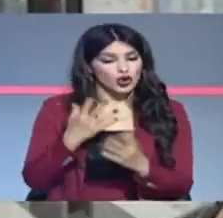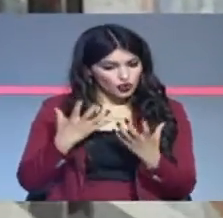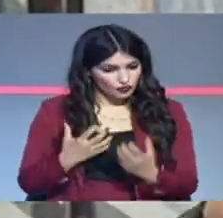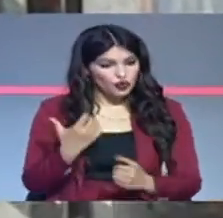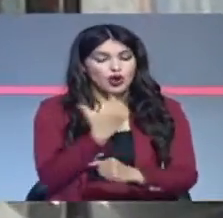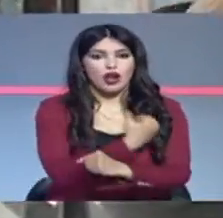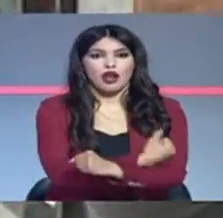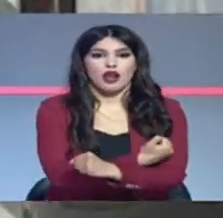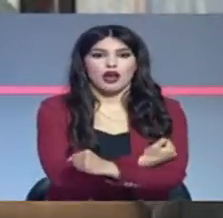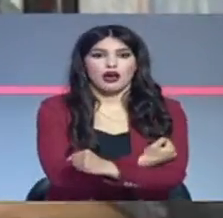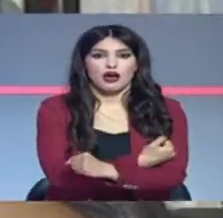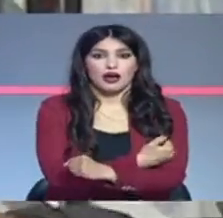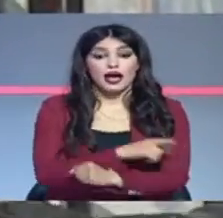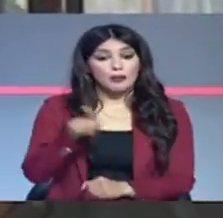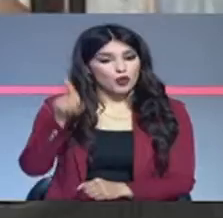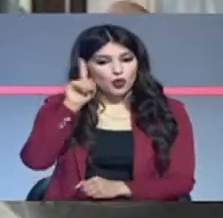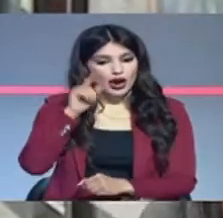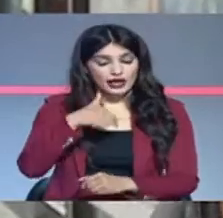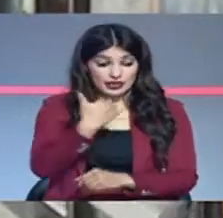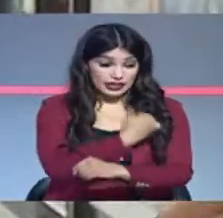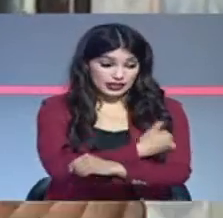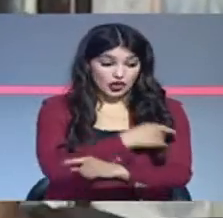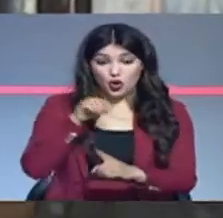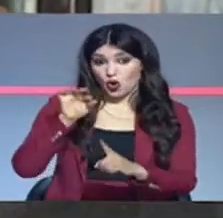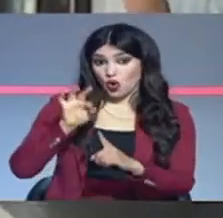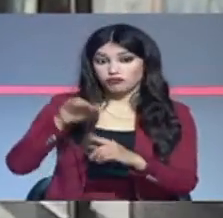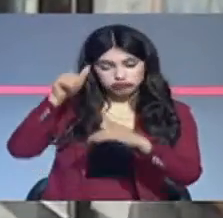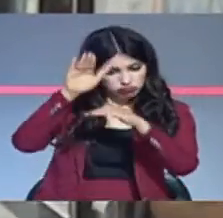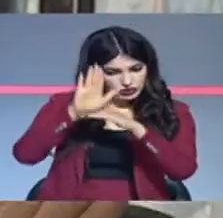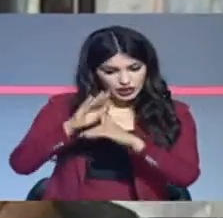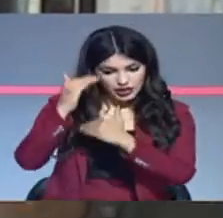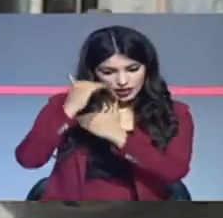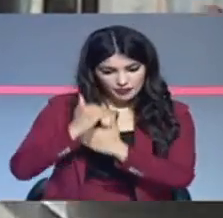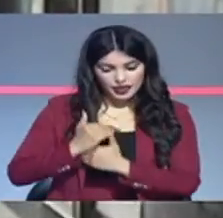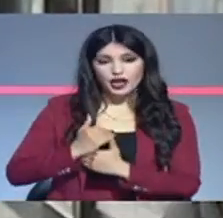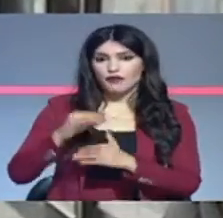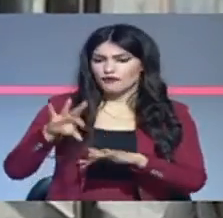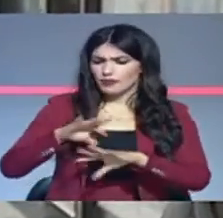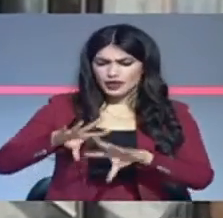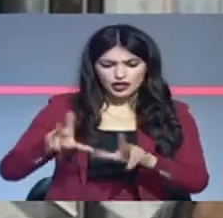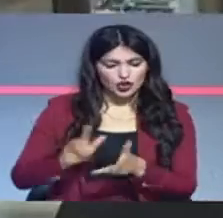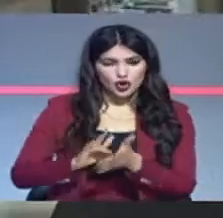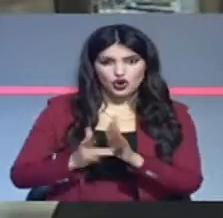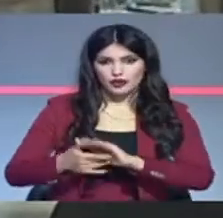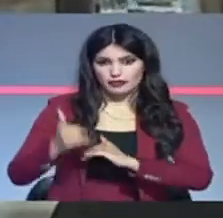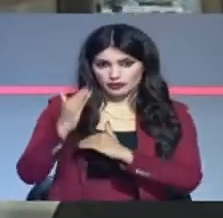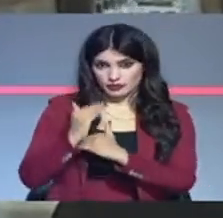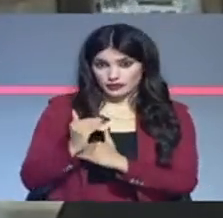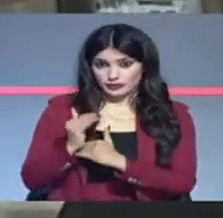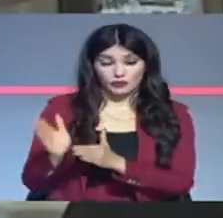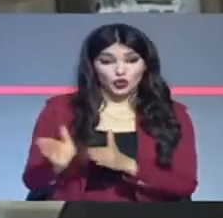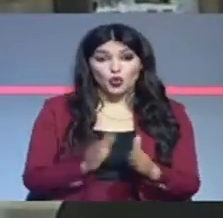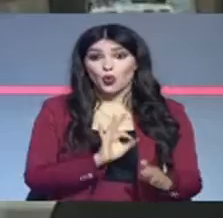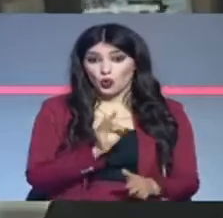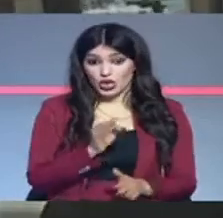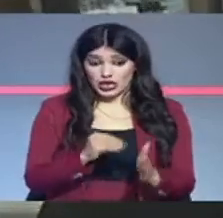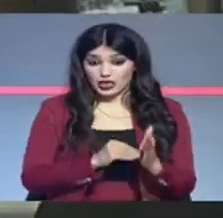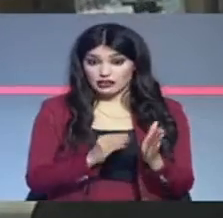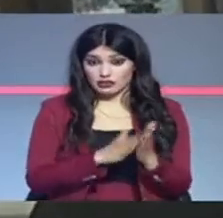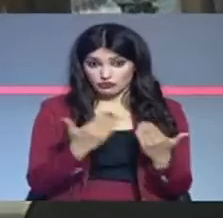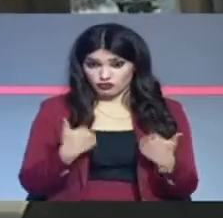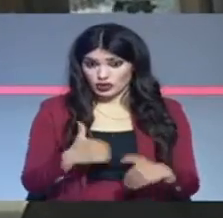على خاطر التلقيح باقي لي باقي الزوجه وبقي غير في طبيعه الحال قيد